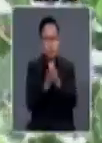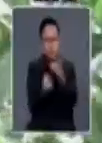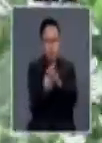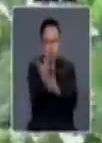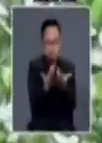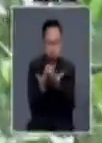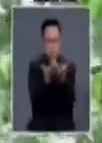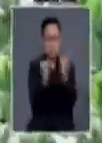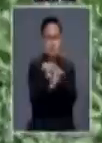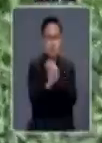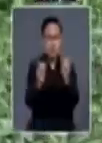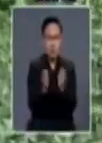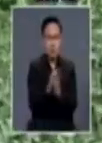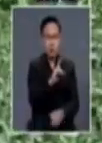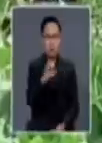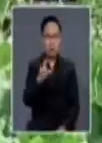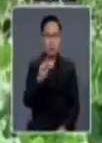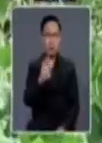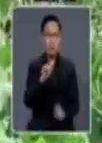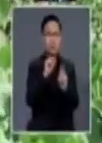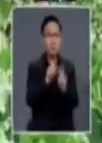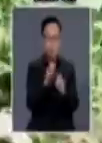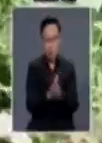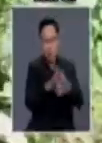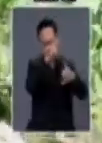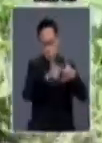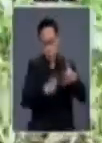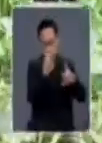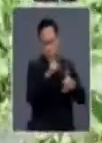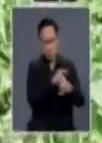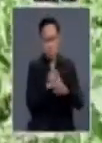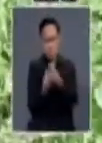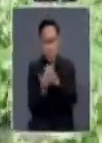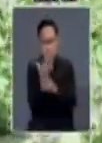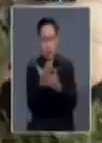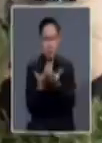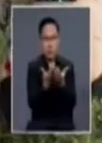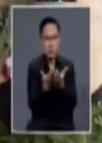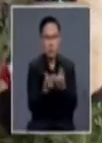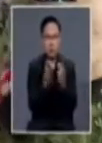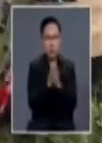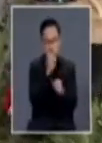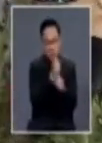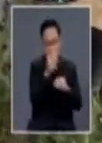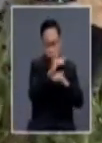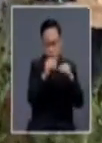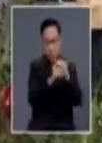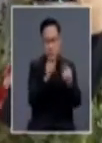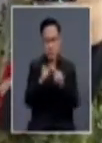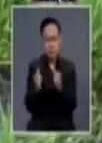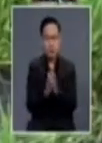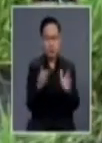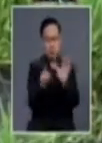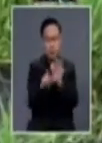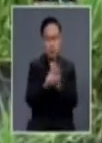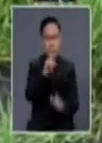ำนวน134อำเภอจัดกิจกรรม1คน1กอผักตบชวาจำนวน 1,504 ครั้งมีประชาชนเข้าร่วม